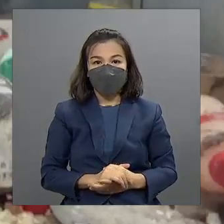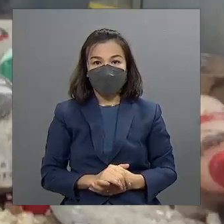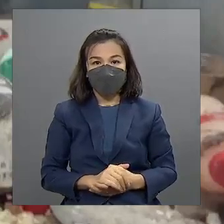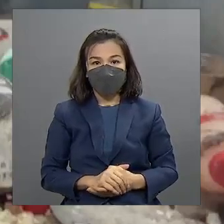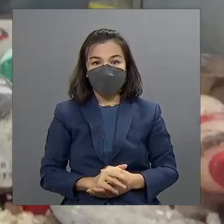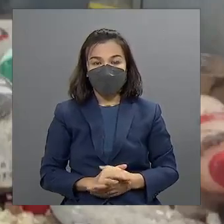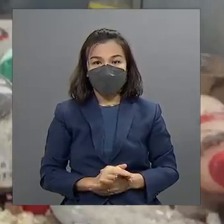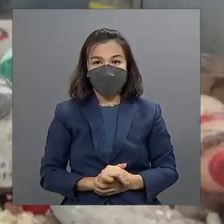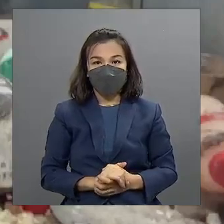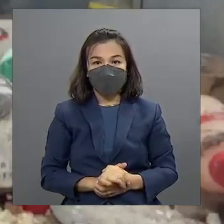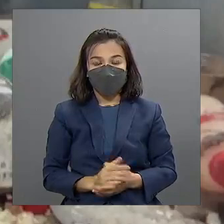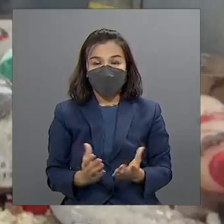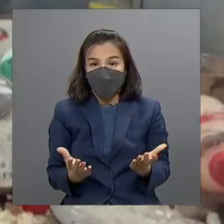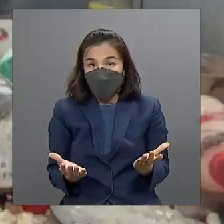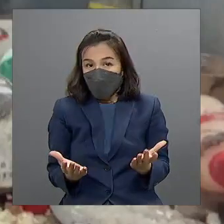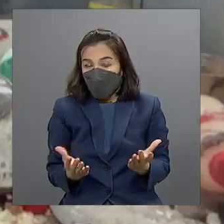อ่า